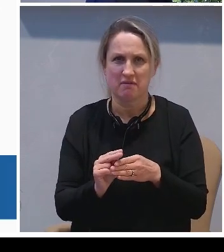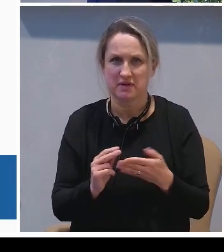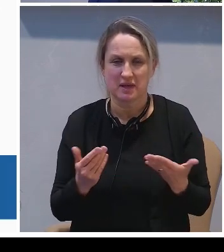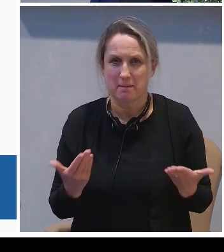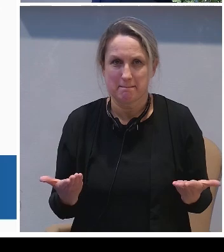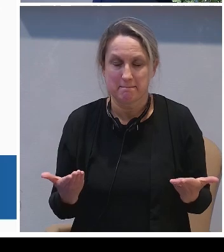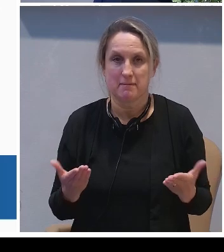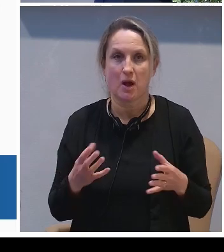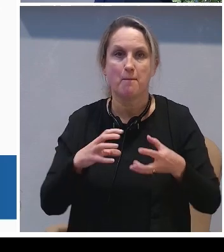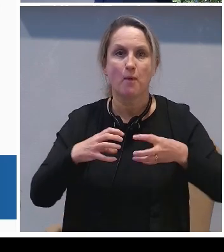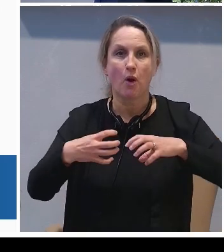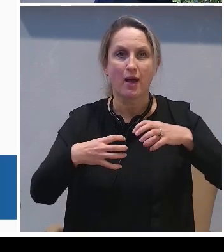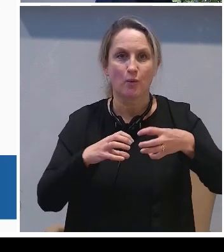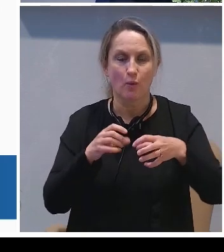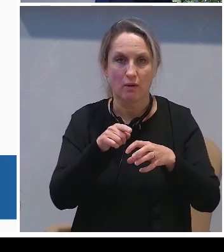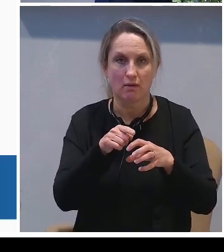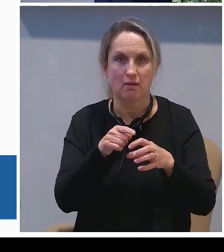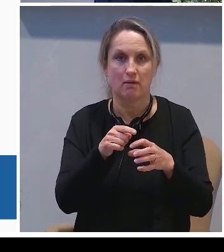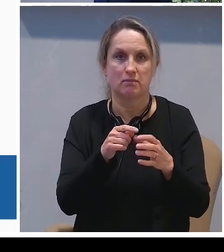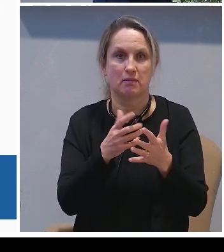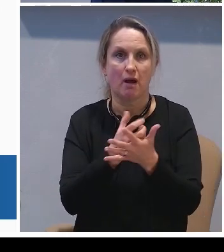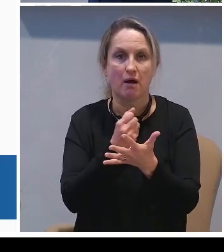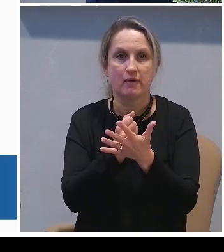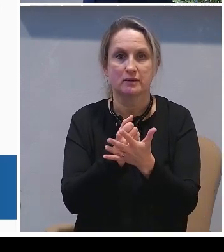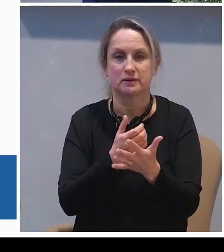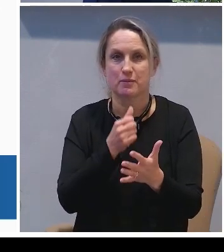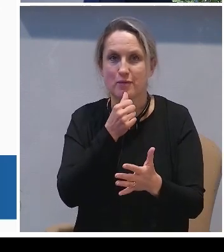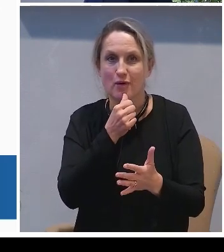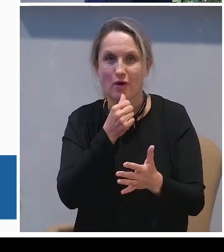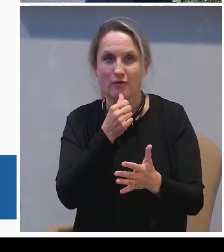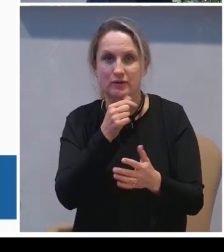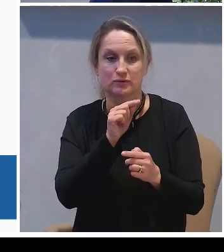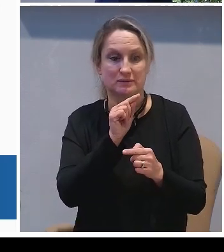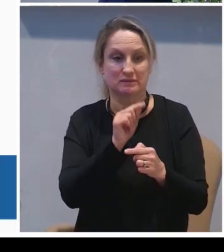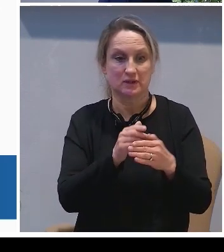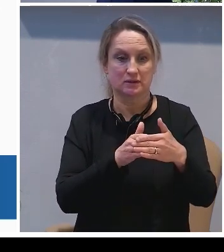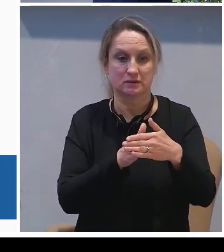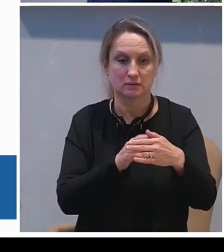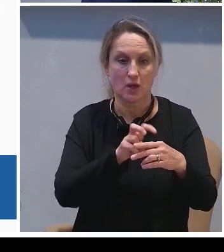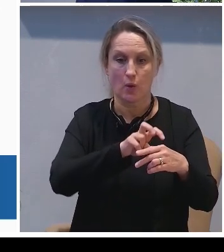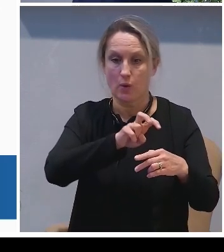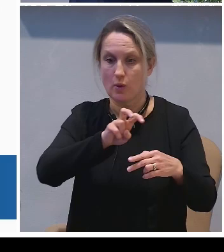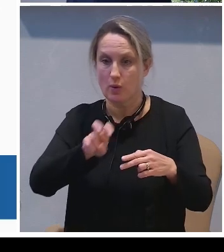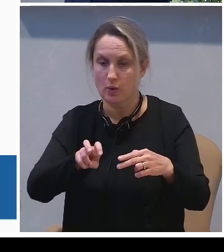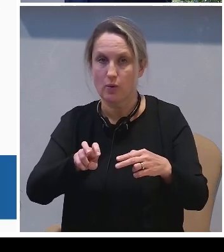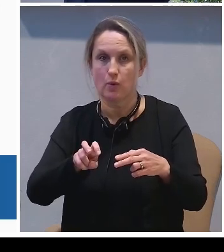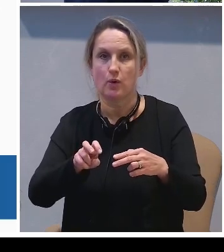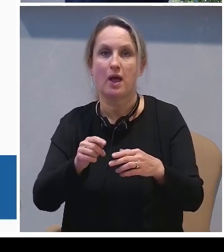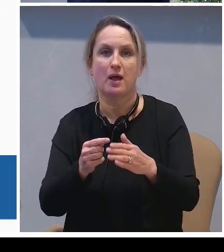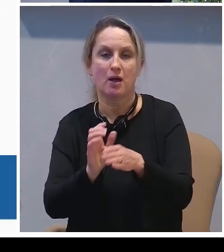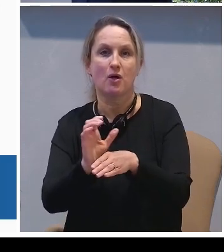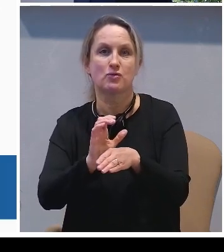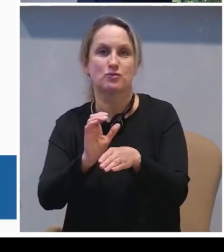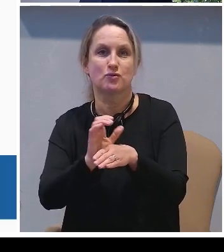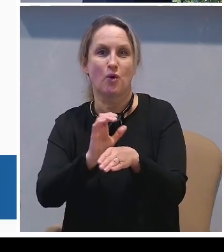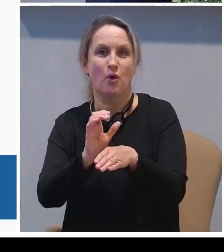creation of the see protein molekul, the mida stop on püütud siis occurs, the leida, shorter the peaks protein sellest nagu üle molecule. hüppama ja tootma And siis the treatment dystrofiini